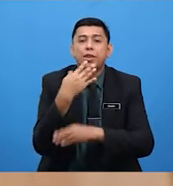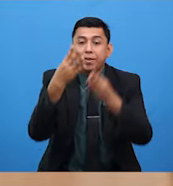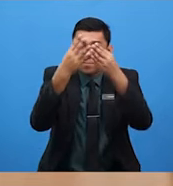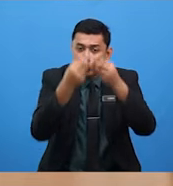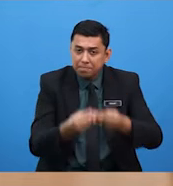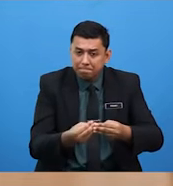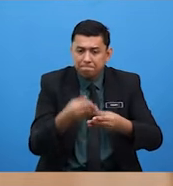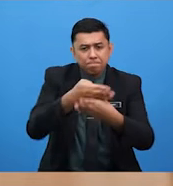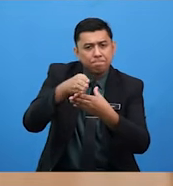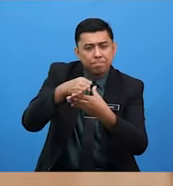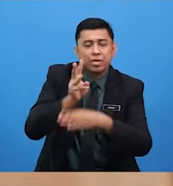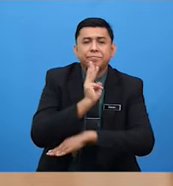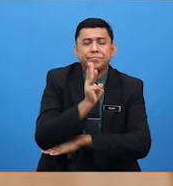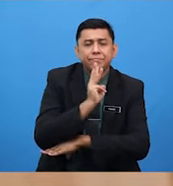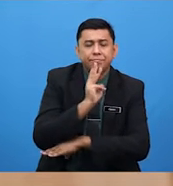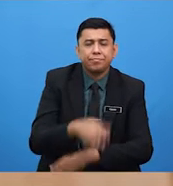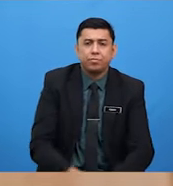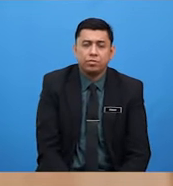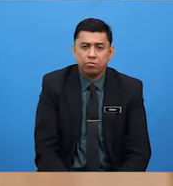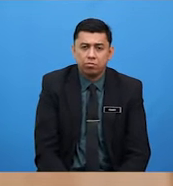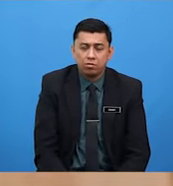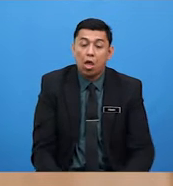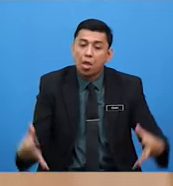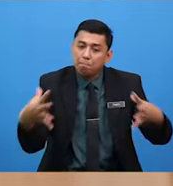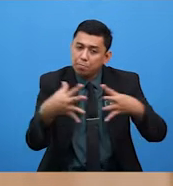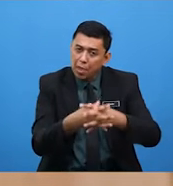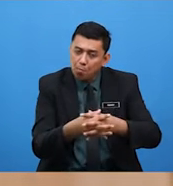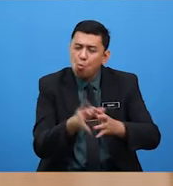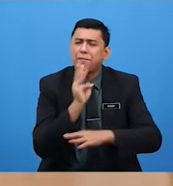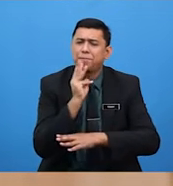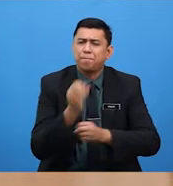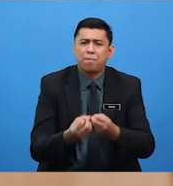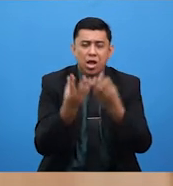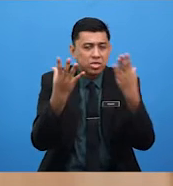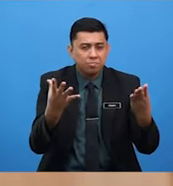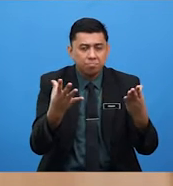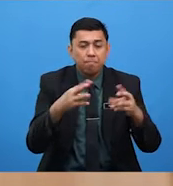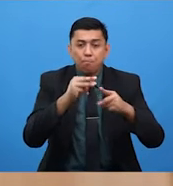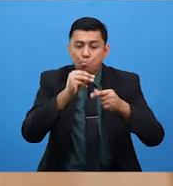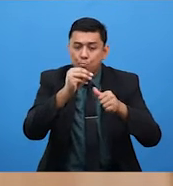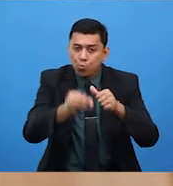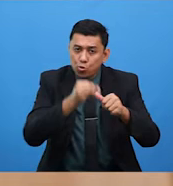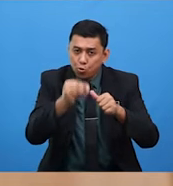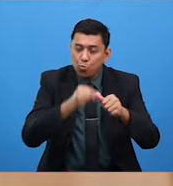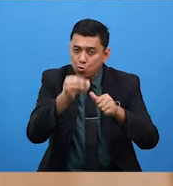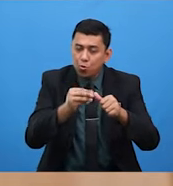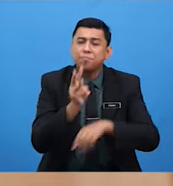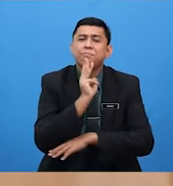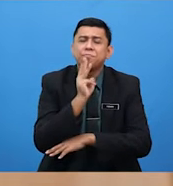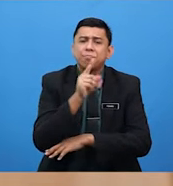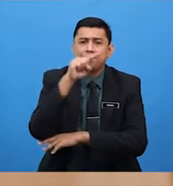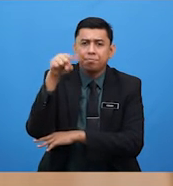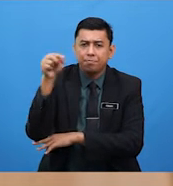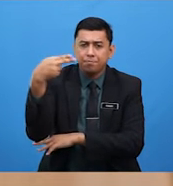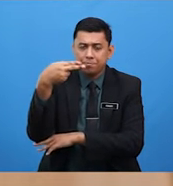bahagian air. Apabila lebih banyak air dicampurkan, molekul-molekul air menyebabkan jarak